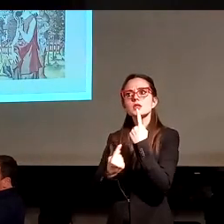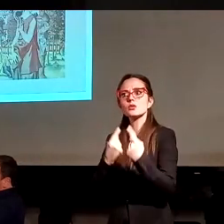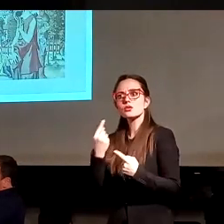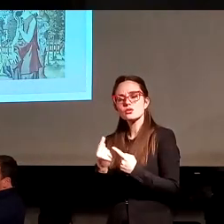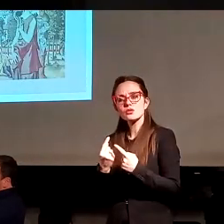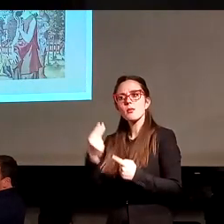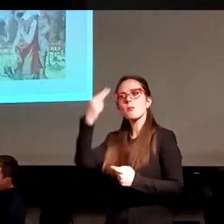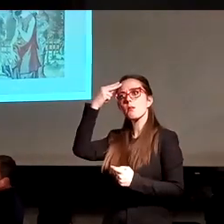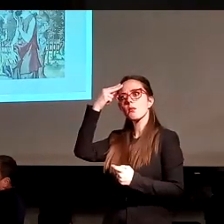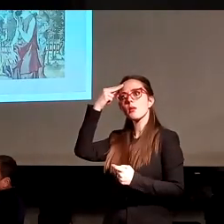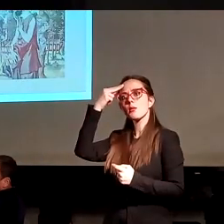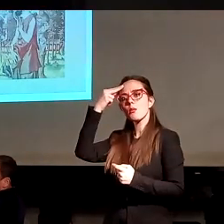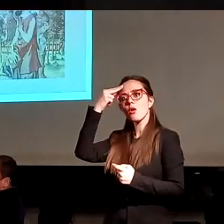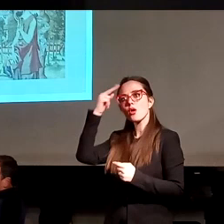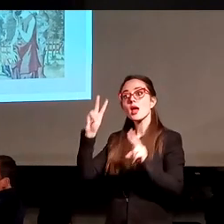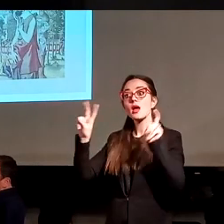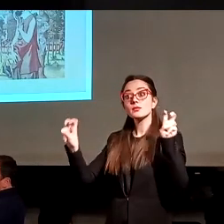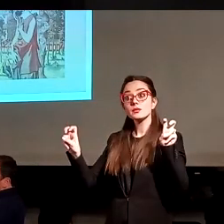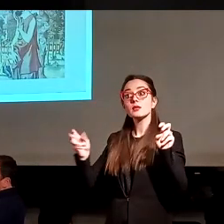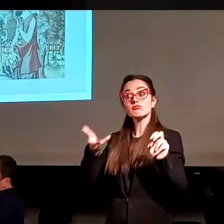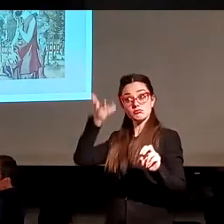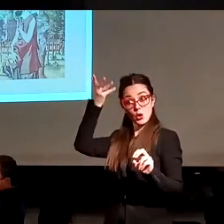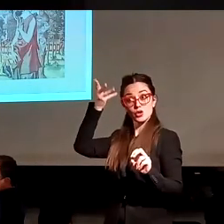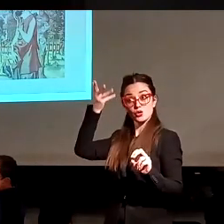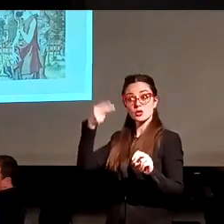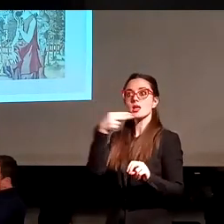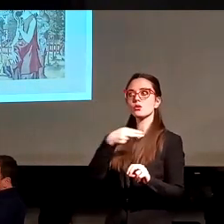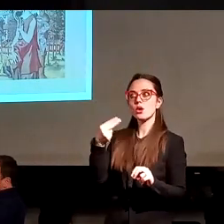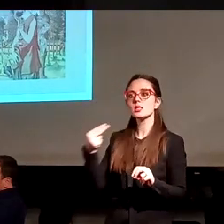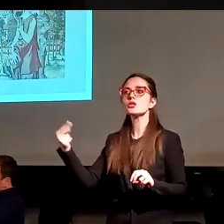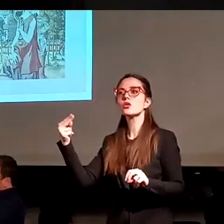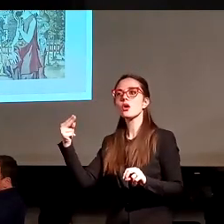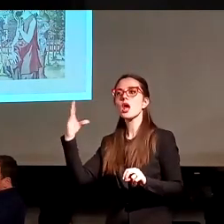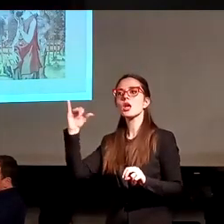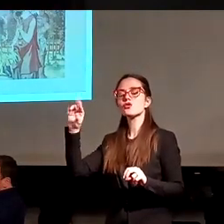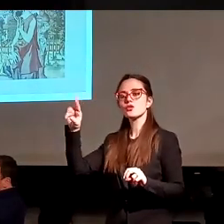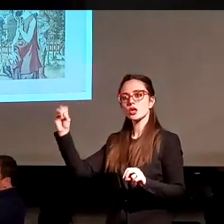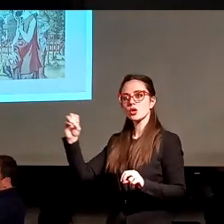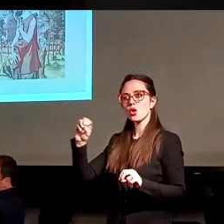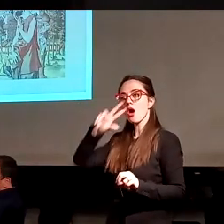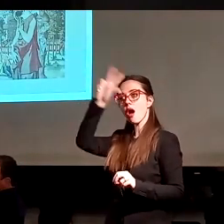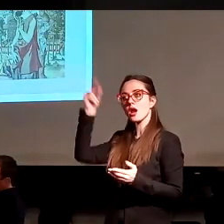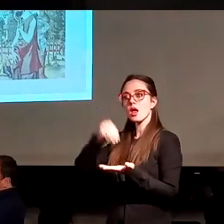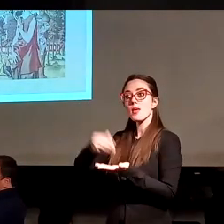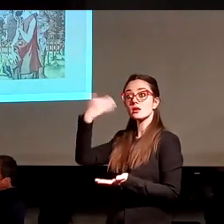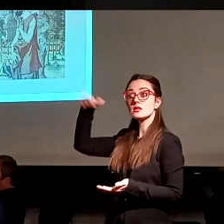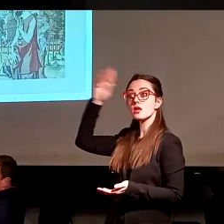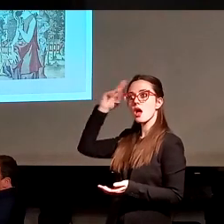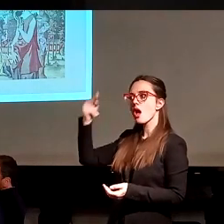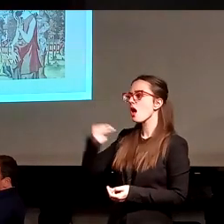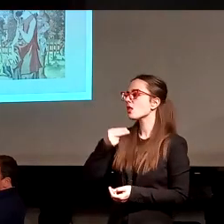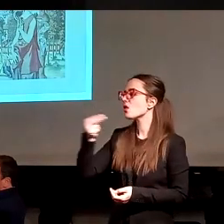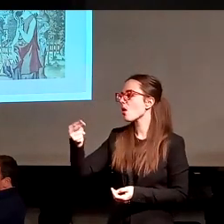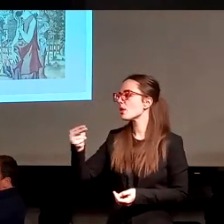registrati dalla naturale si storica ciro re dei persiani che sapeva chiamare per nome